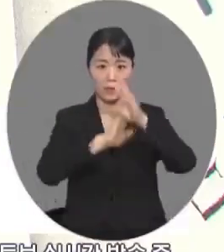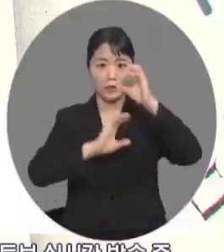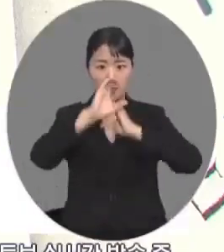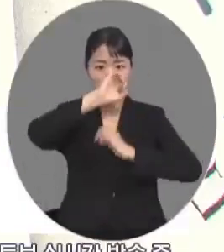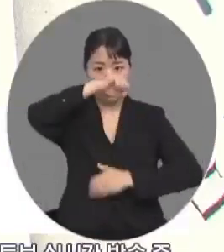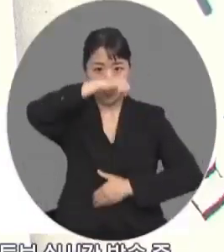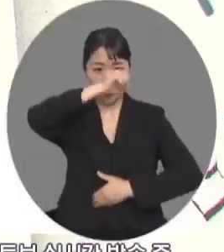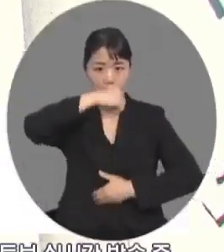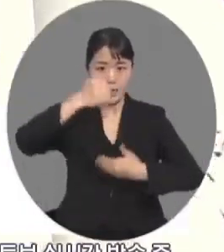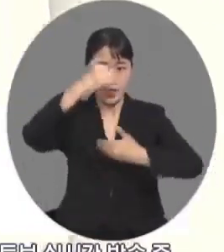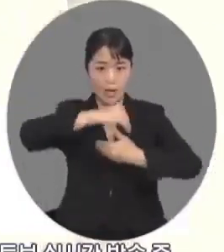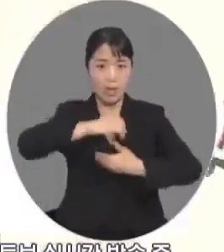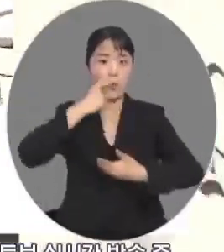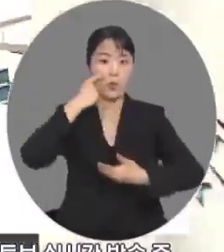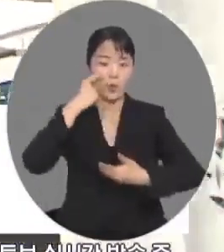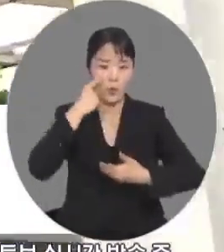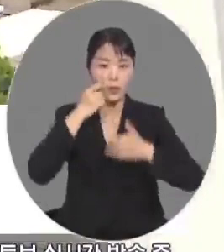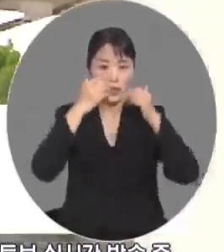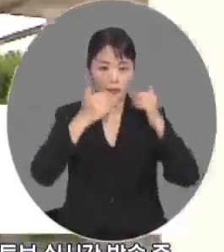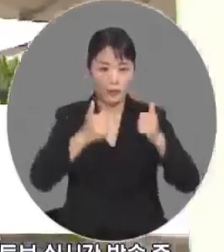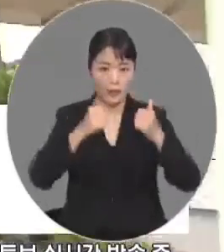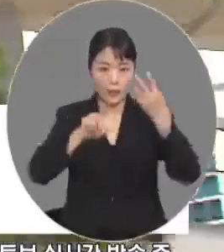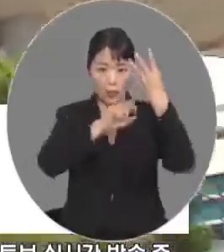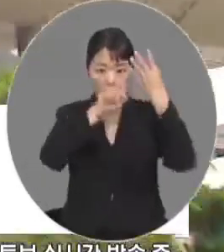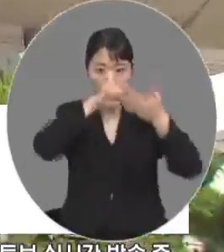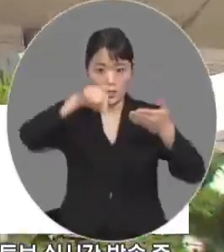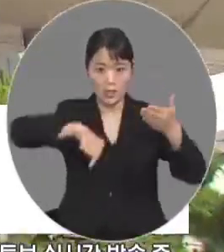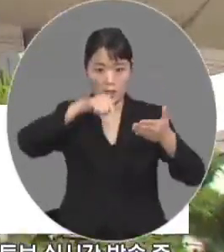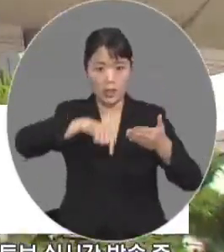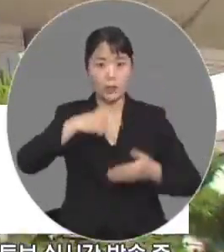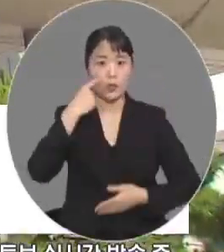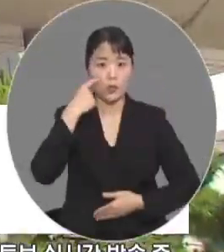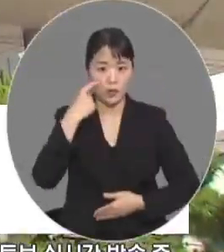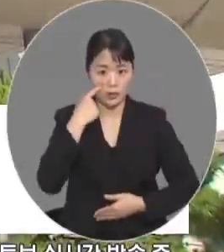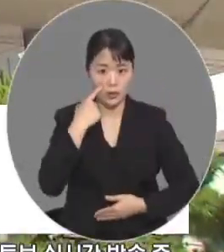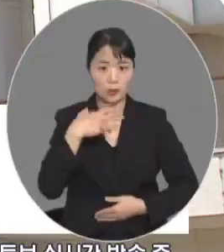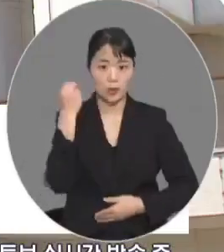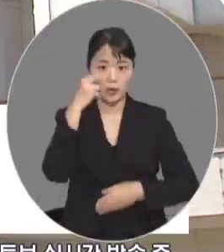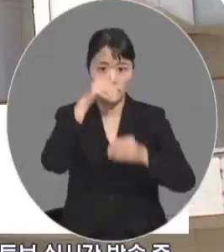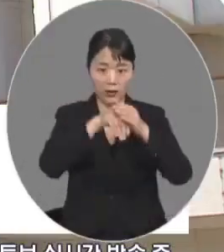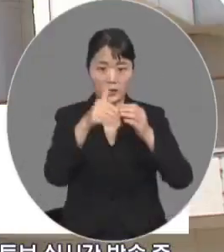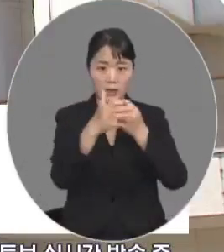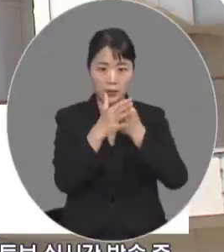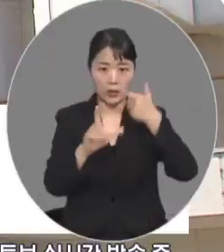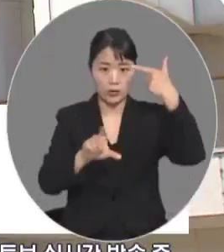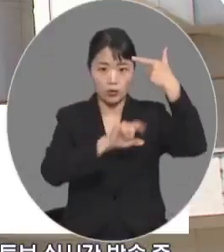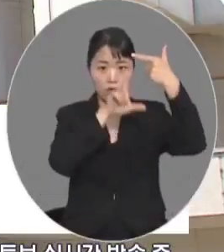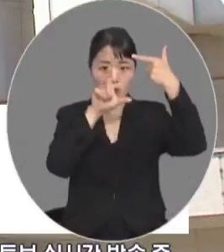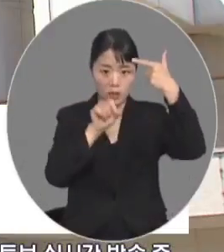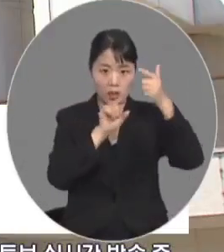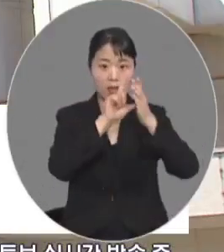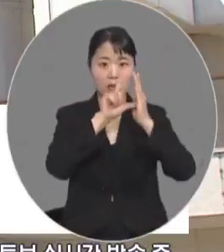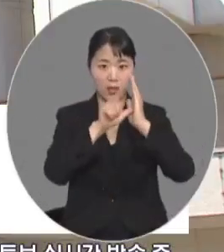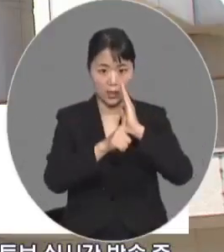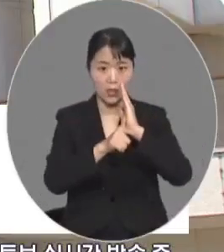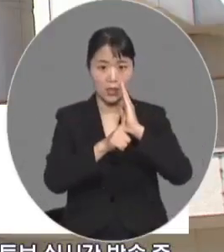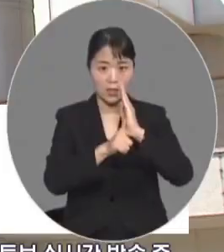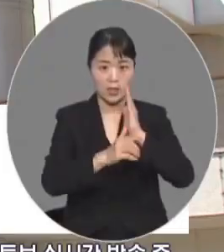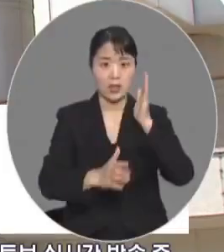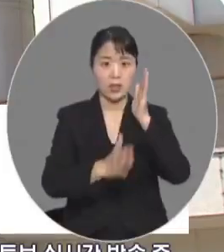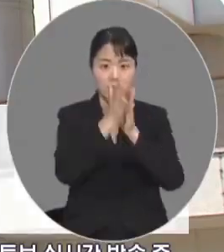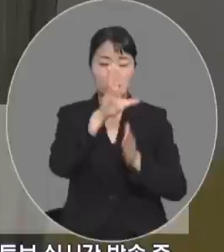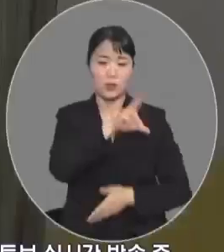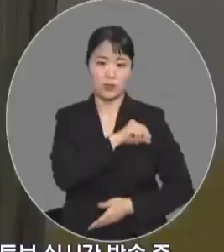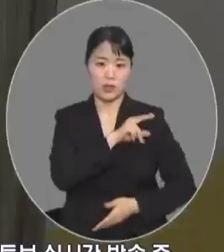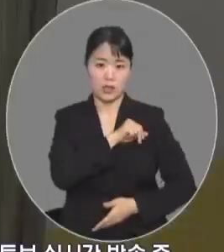시의회 임시회에서 심사될 예정이지만 교육청은 보궐선거 때문에 두 달가량 늦은 6월 시의회 정례회에서 심사될